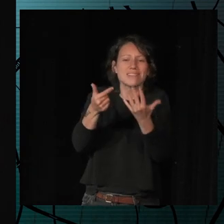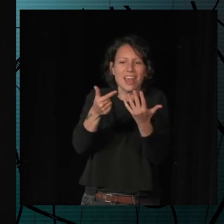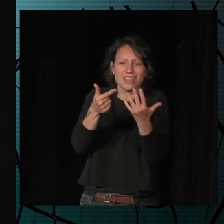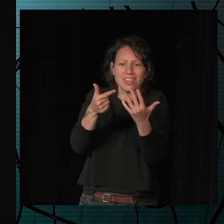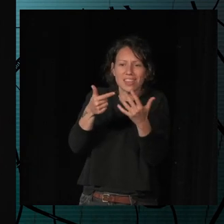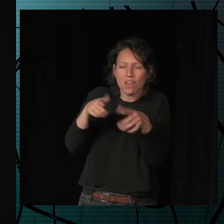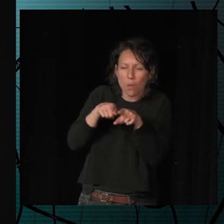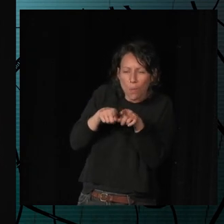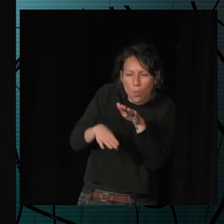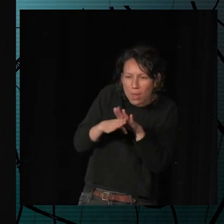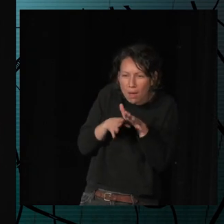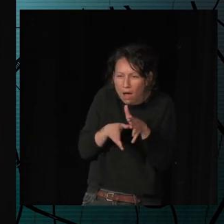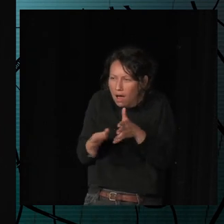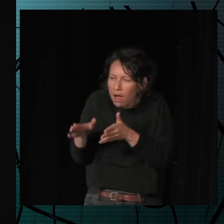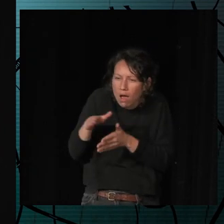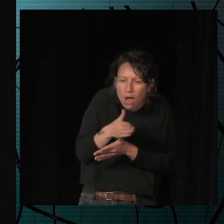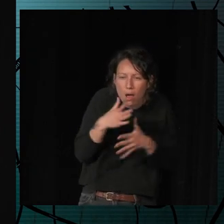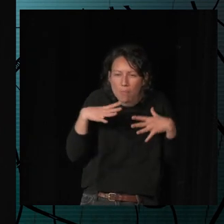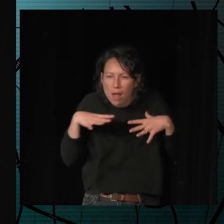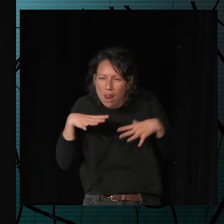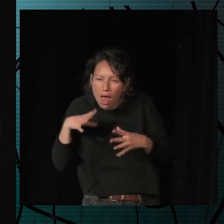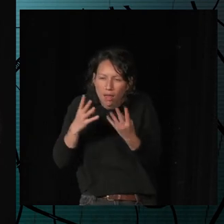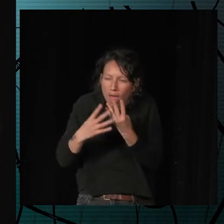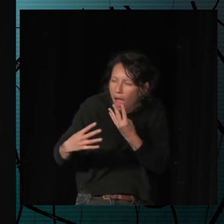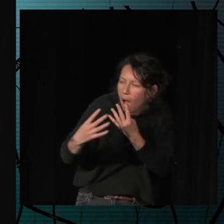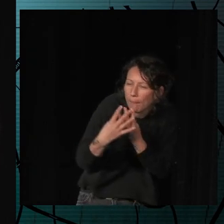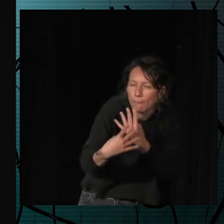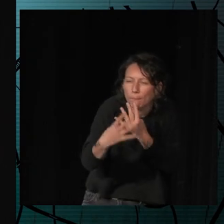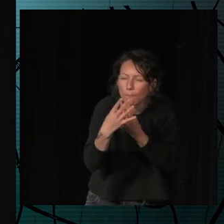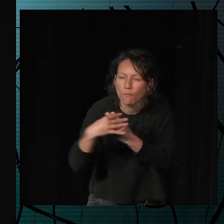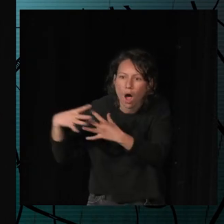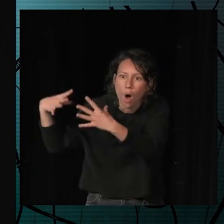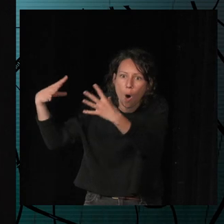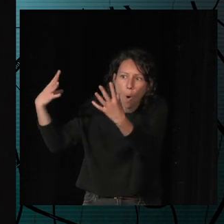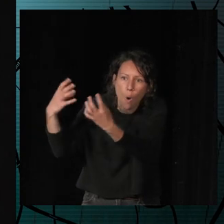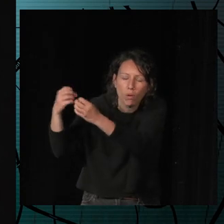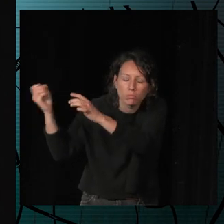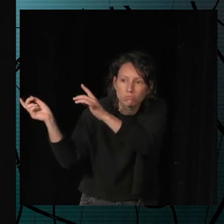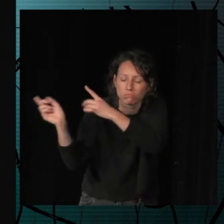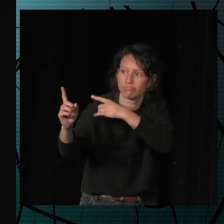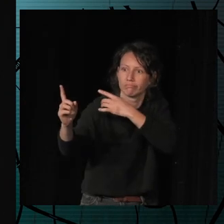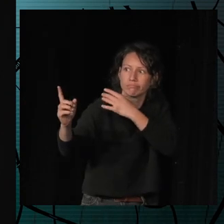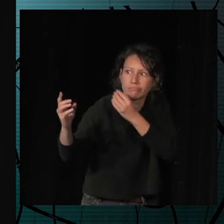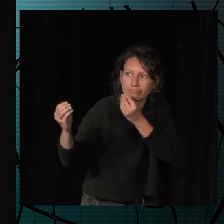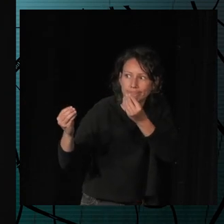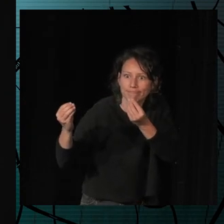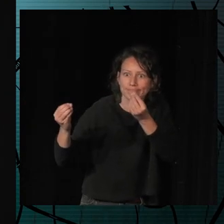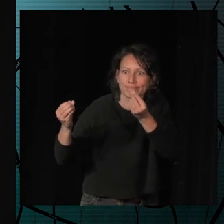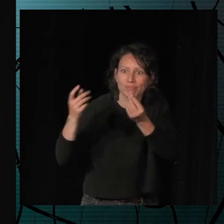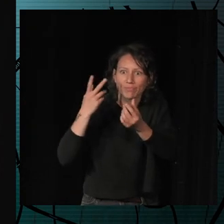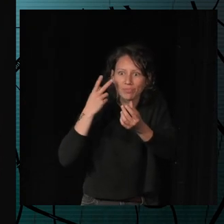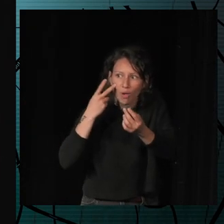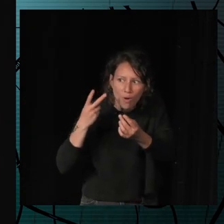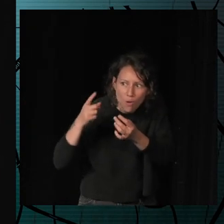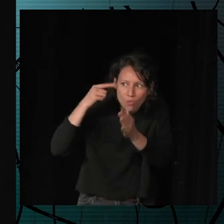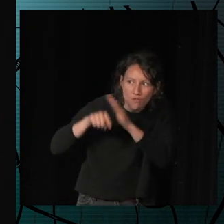les dans les dans les dans les for dans dans les dans les herbes on voit passer une ombre et on se dit ça y est c'est quelque chose va se passer quand on connaît en